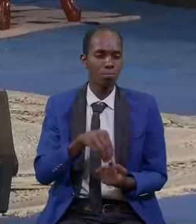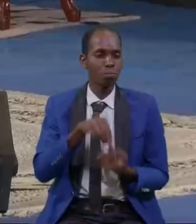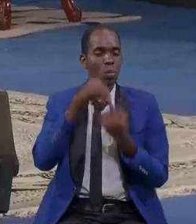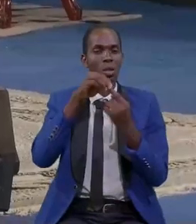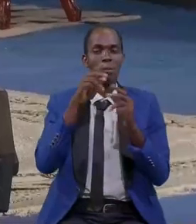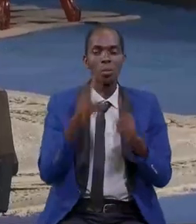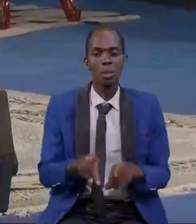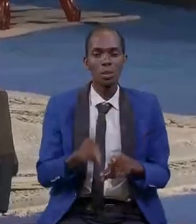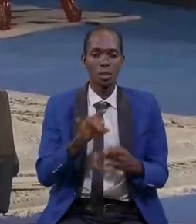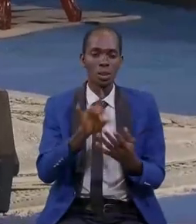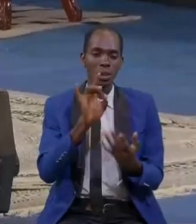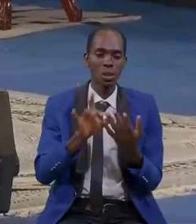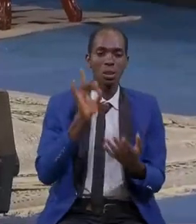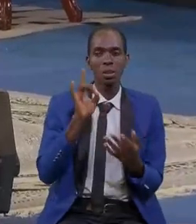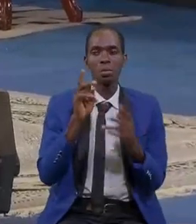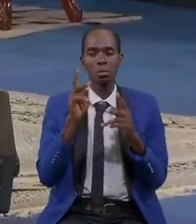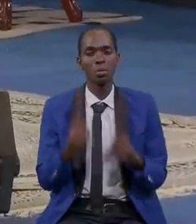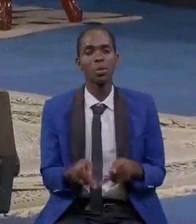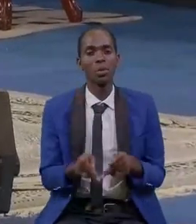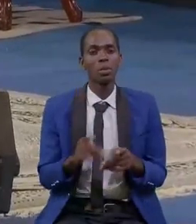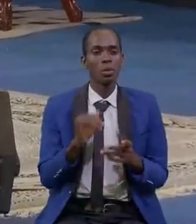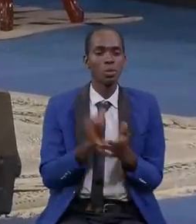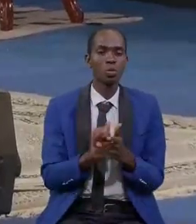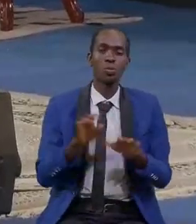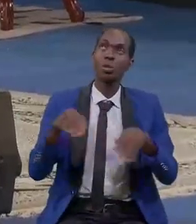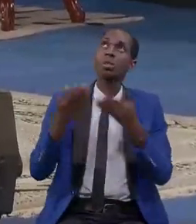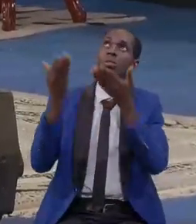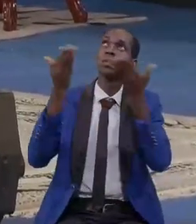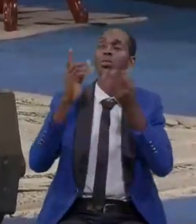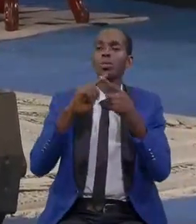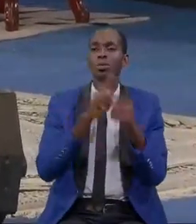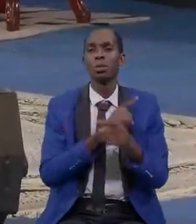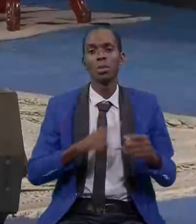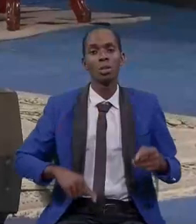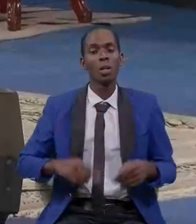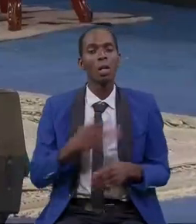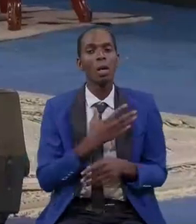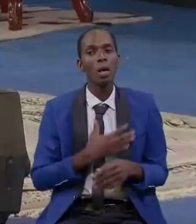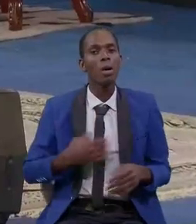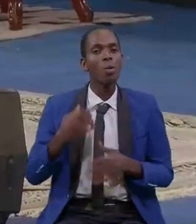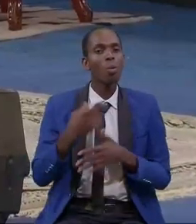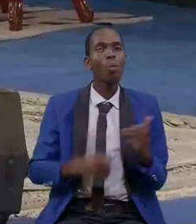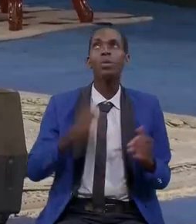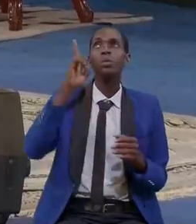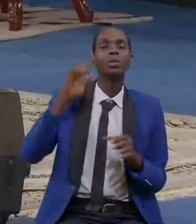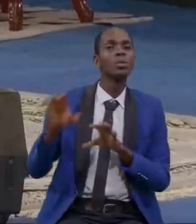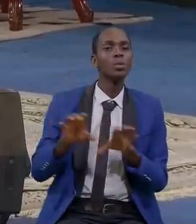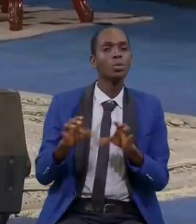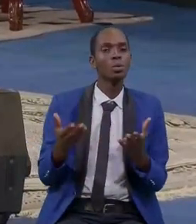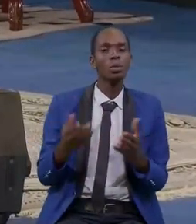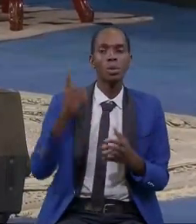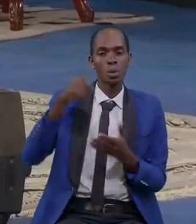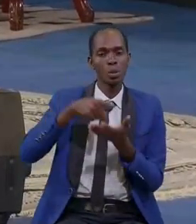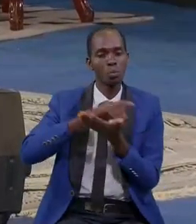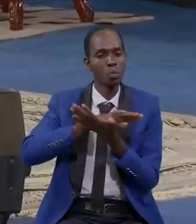personne choisie pour un service sacré au Seigneur. Et qu'est-ce qu'il fait? Il te purifie. Voyons en Tite,